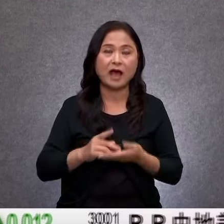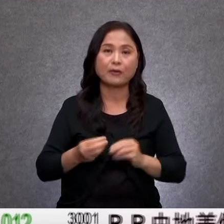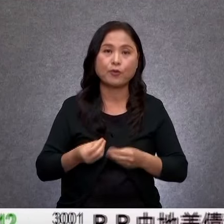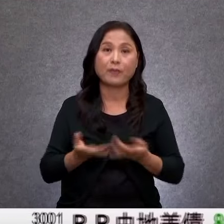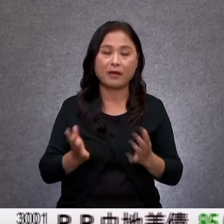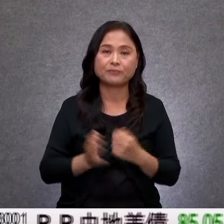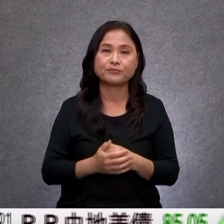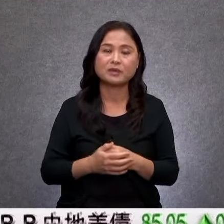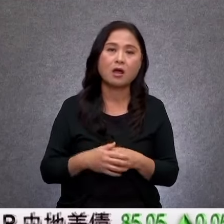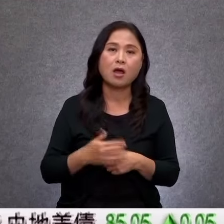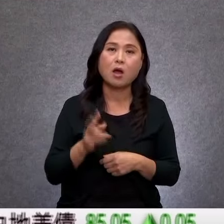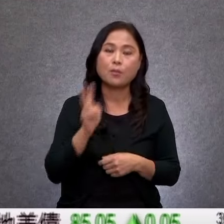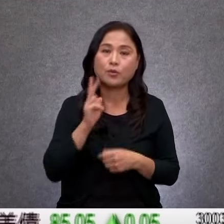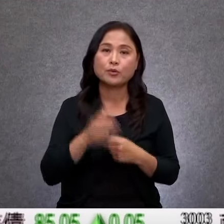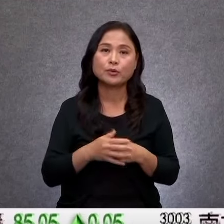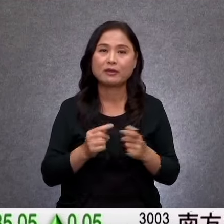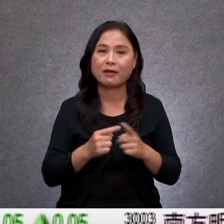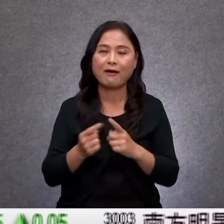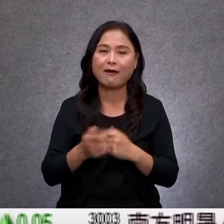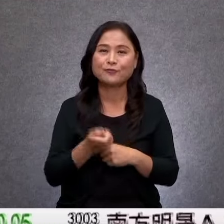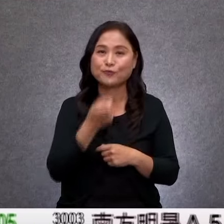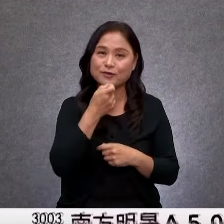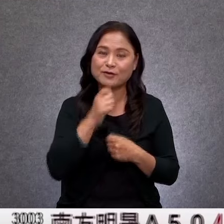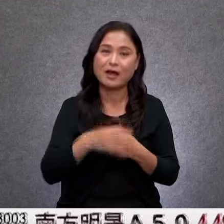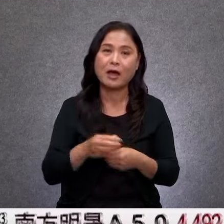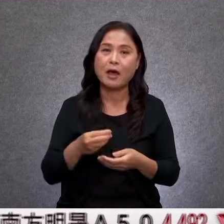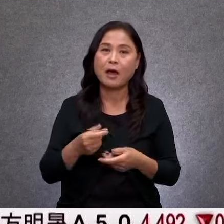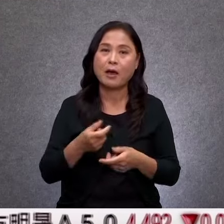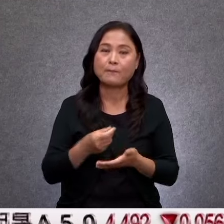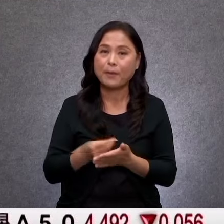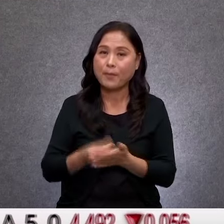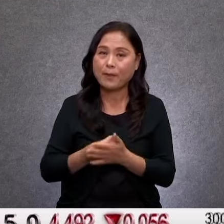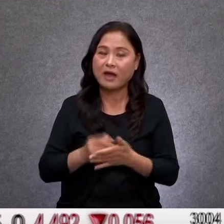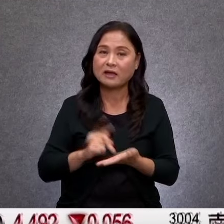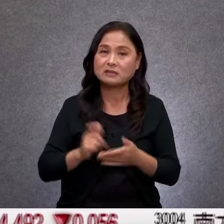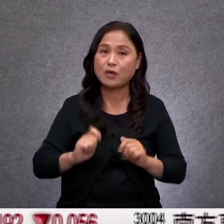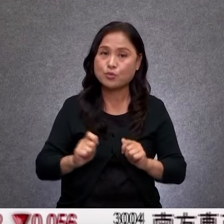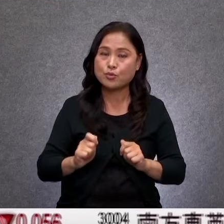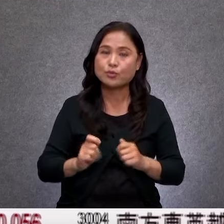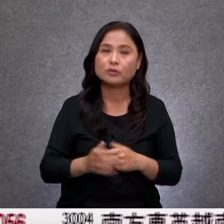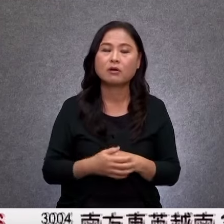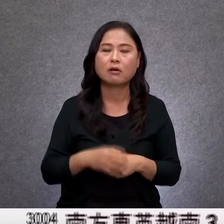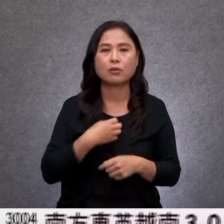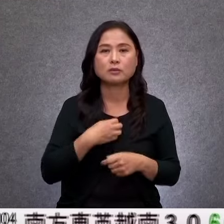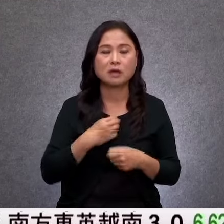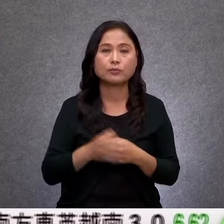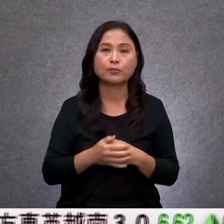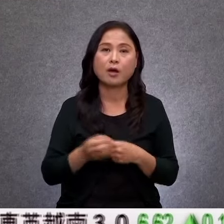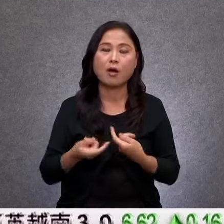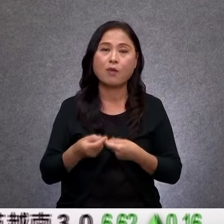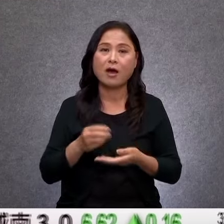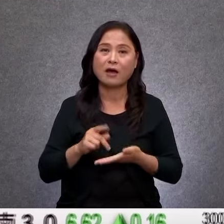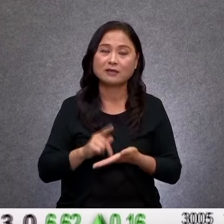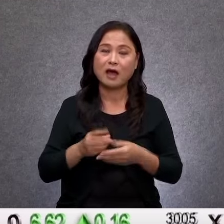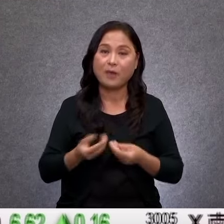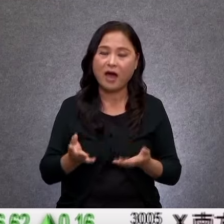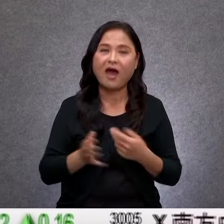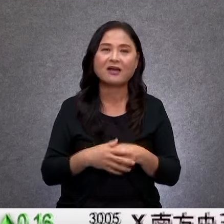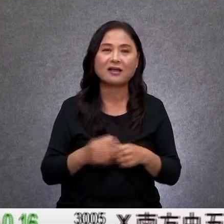而其中咧，尤其是譬如有一啲受市民歡迎嘅一啲零售債券咧，喺嗰啲咧我哋就覺